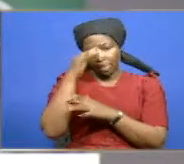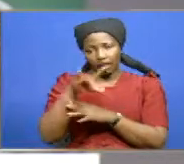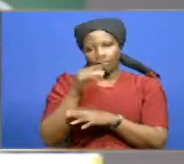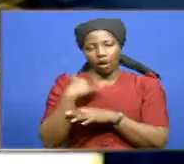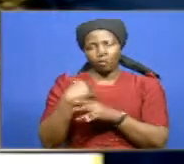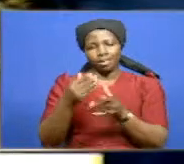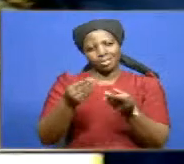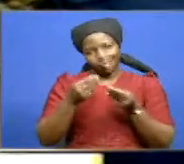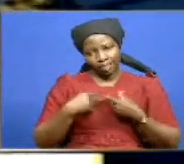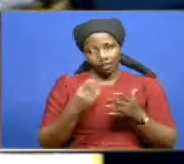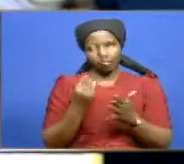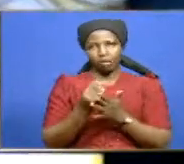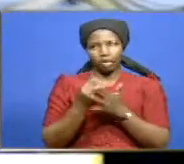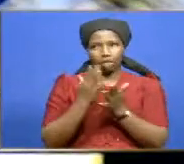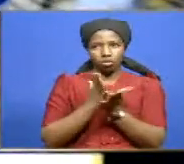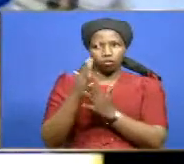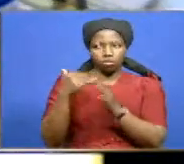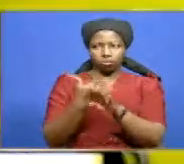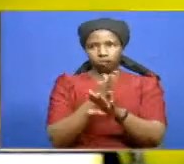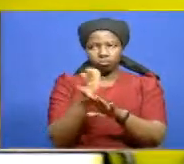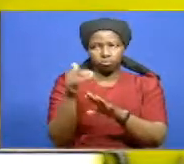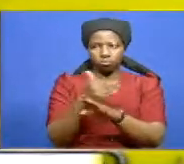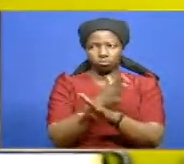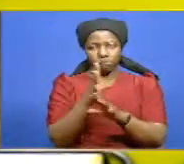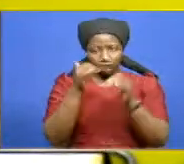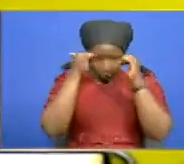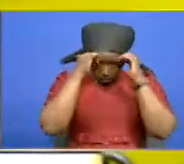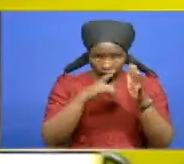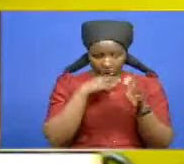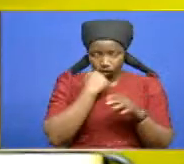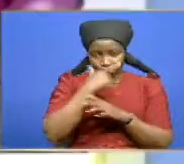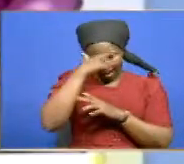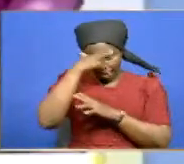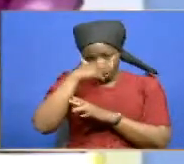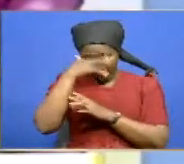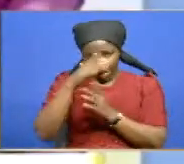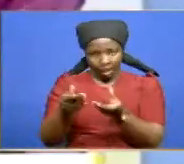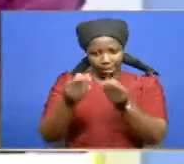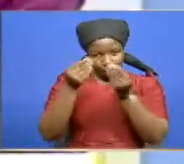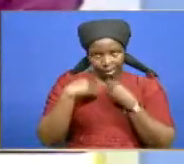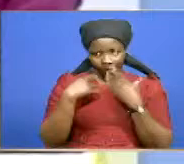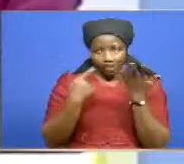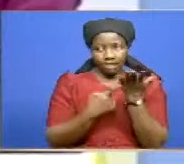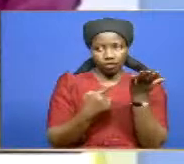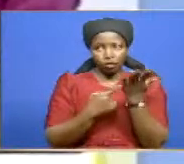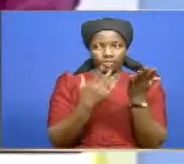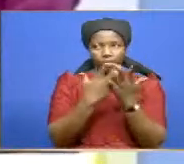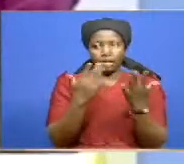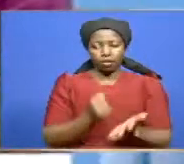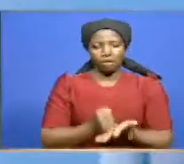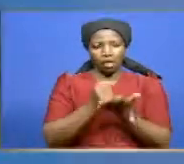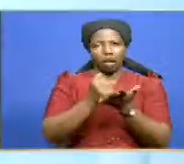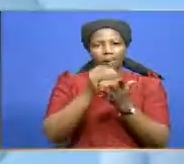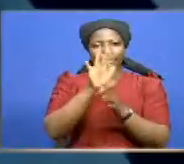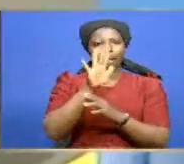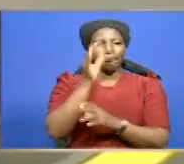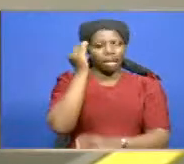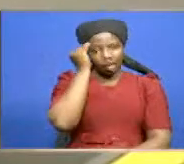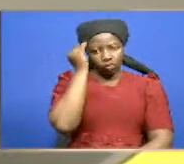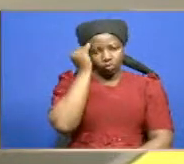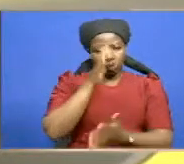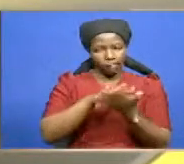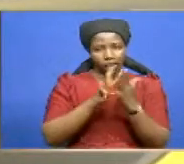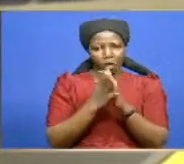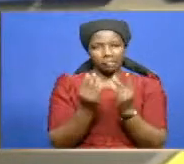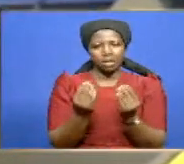Na wanafunzi wasio na uwezo wa kuona kupokea vifaa vya kidijitali vya kurahisisha masomo yao.